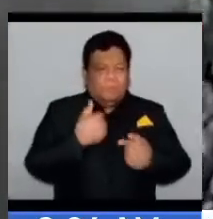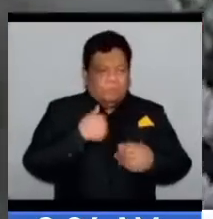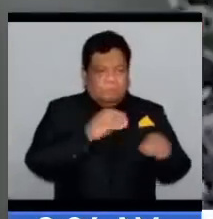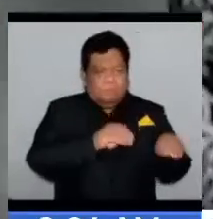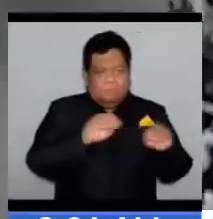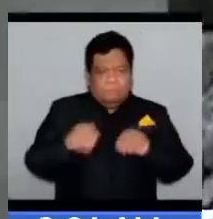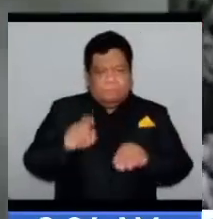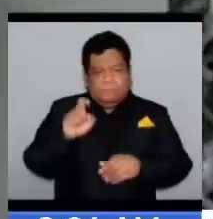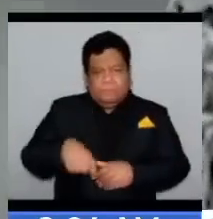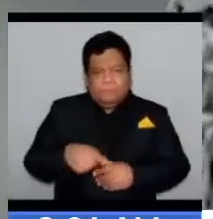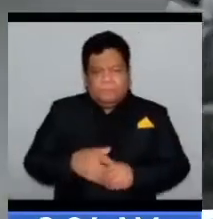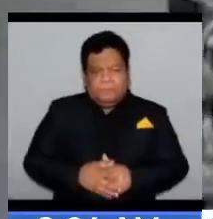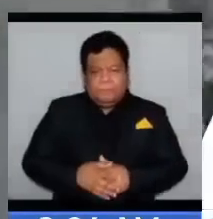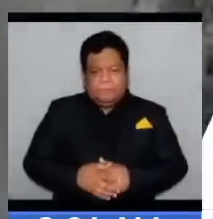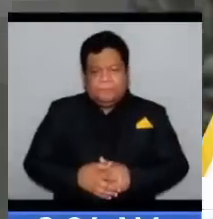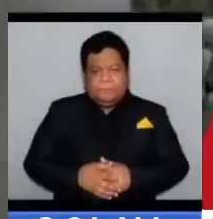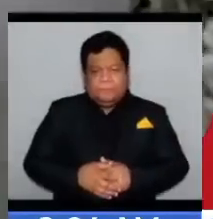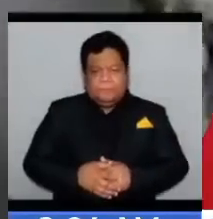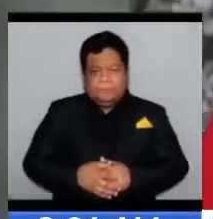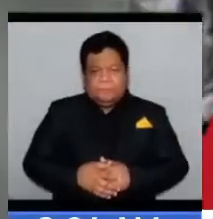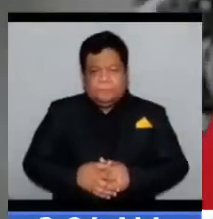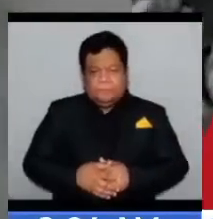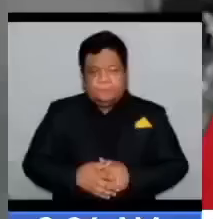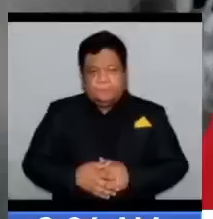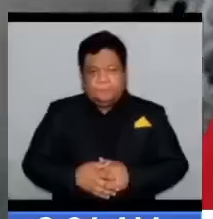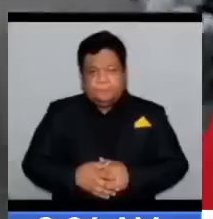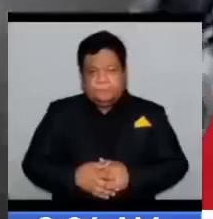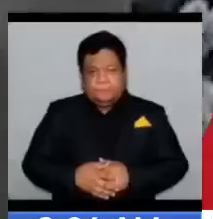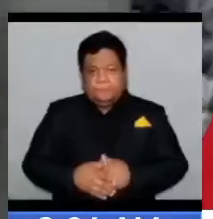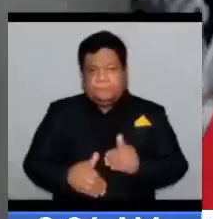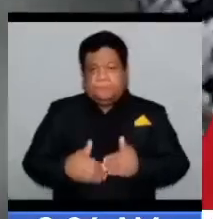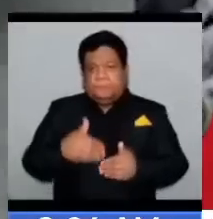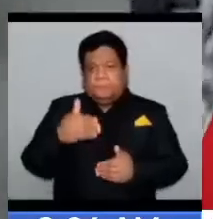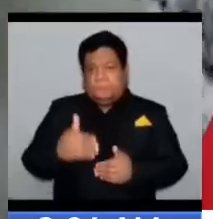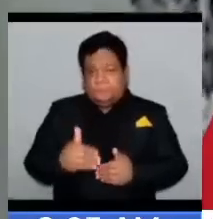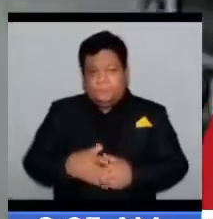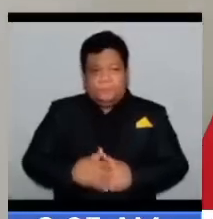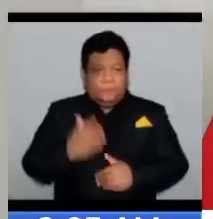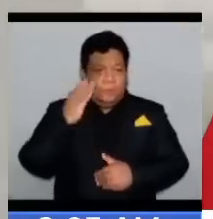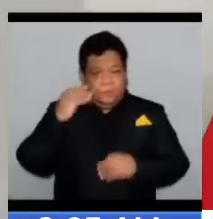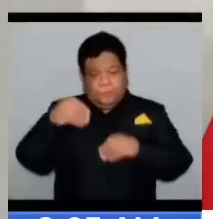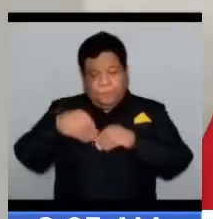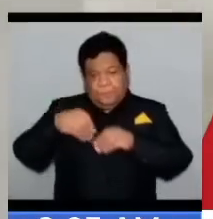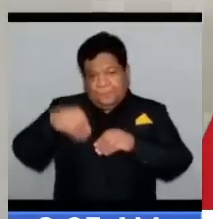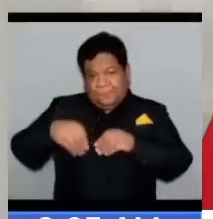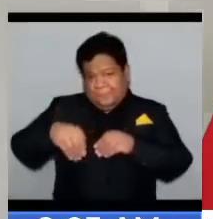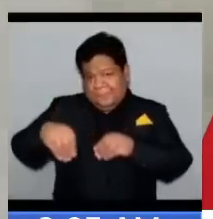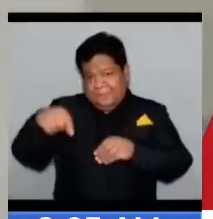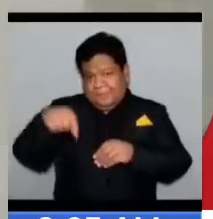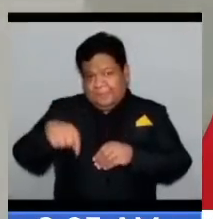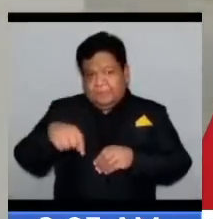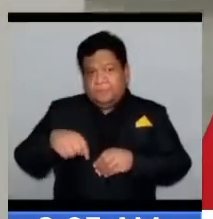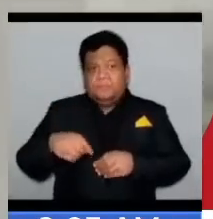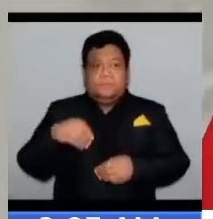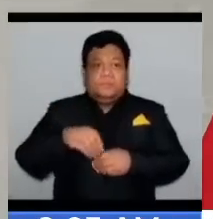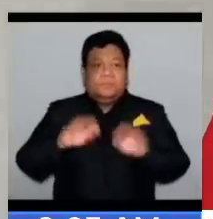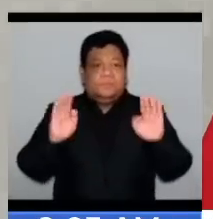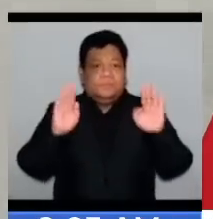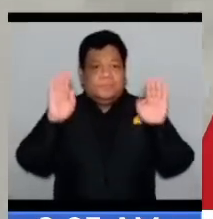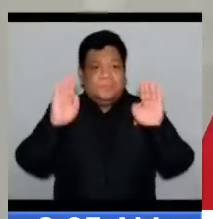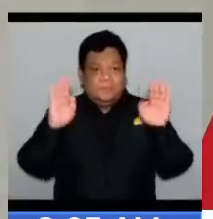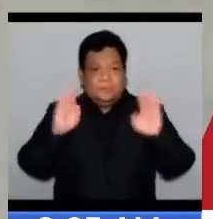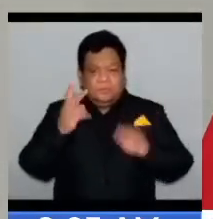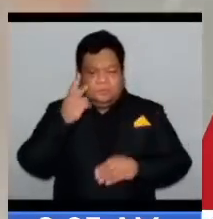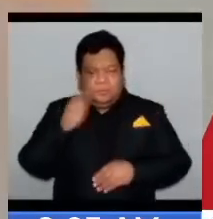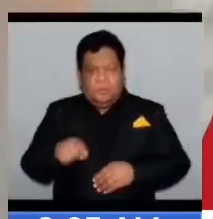Nabalot na makapal na yelo o andap ang ilang pananim sa barangay Paway at Okbingget. Sa video na ito, nakuha alas 6 ng umaga